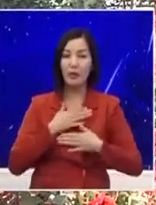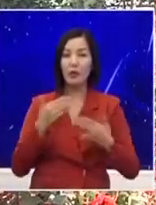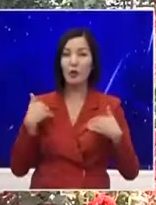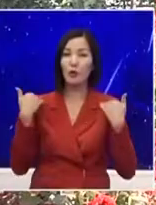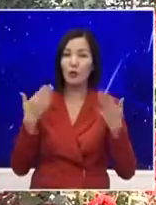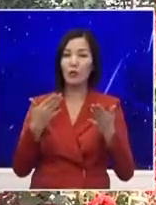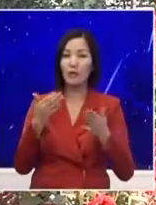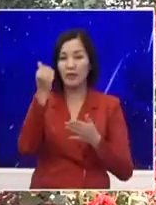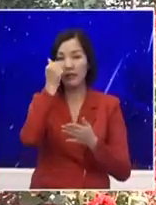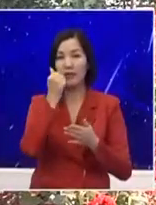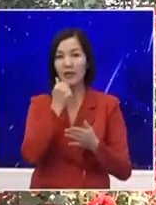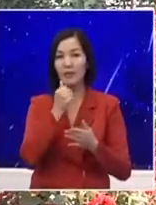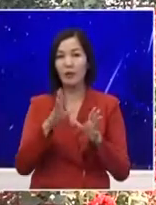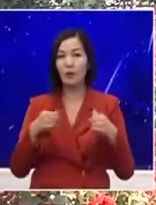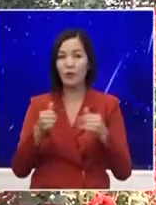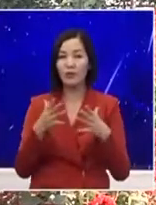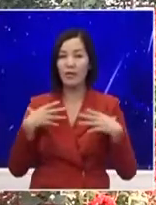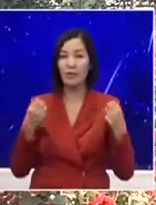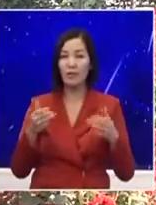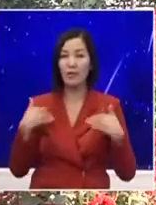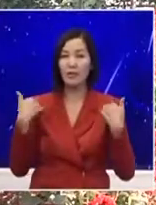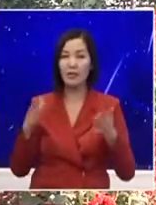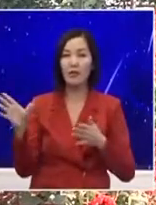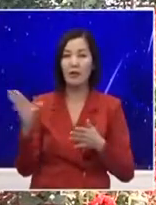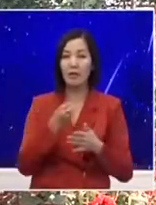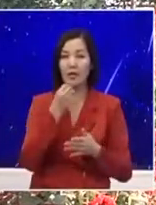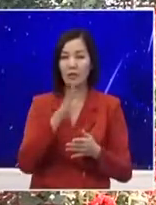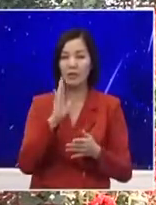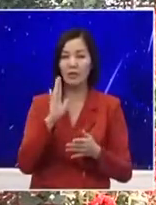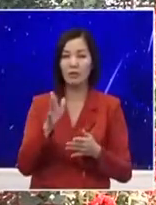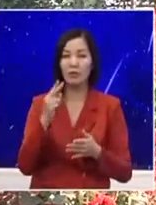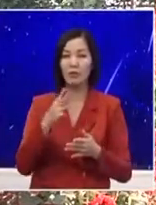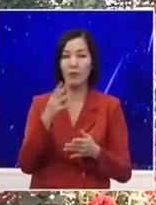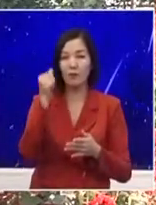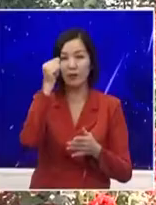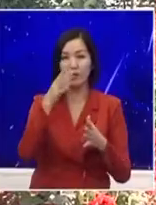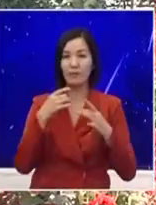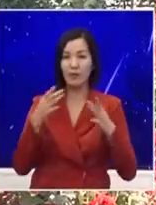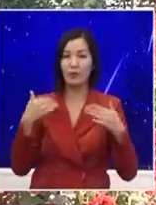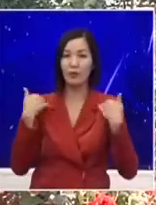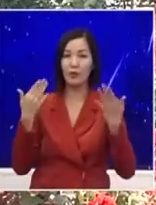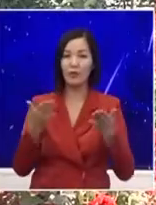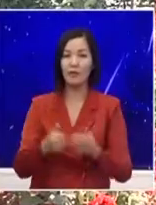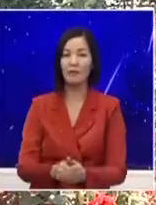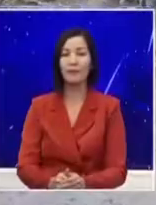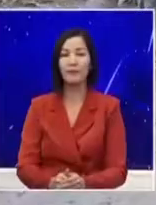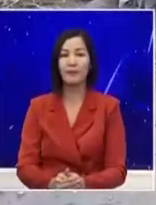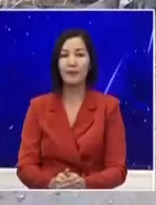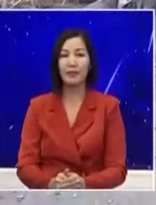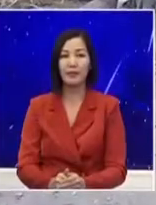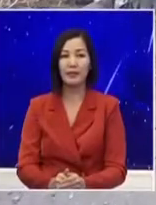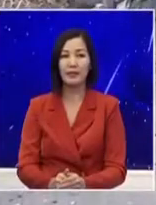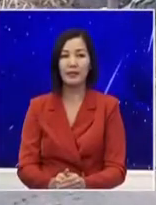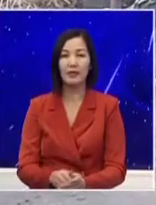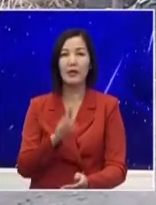жатқанына ризамын. Олардың отбасына амандық тілеймін. Барлығы жақсы болсын. 25 жылдық мерекелері құтты болсын деген келеді.